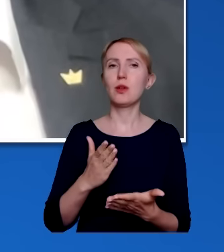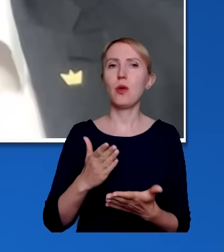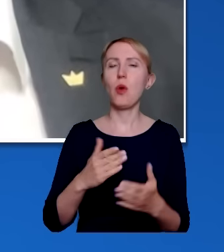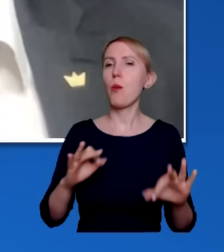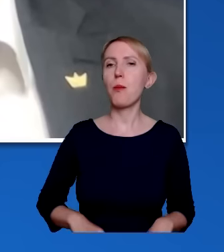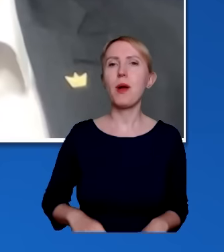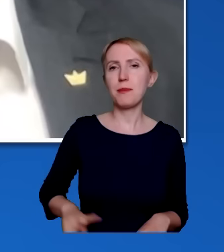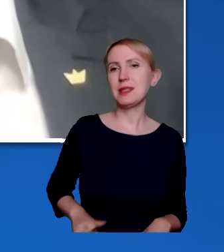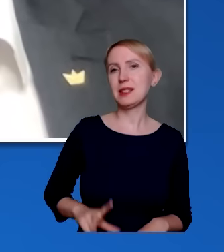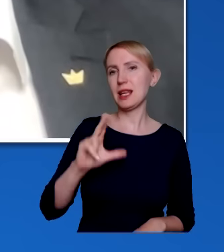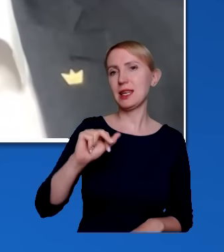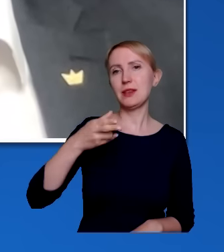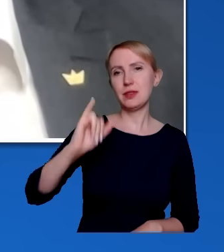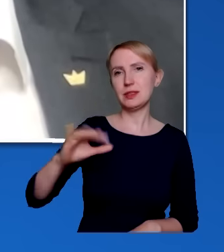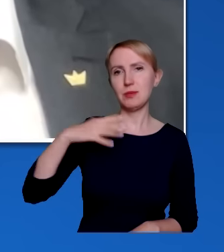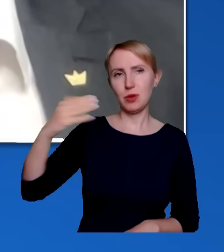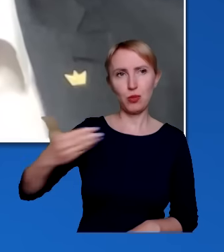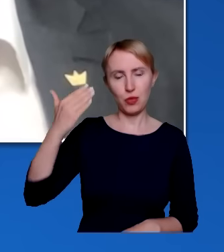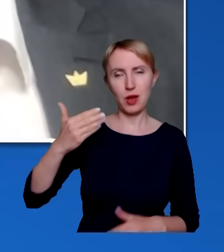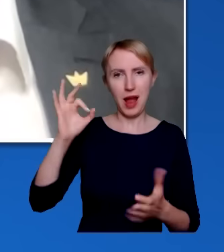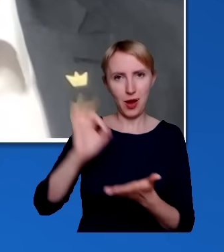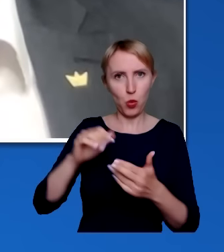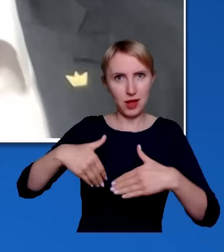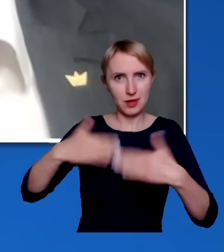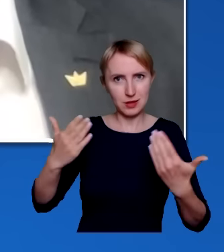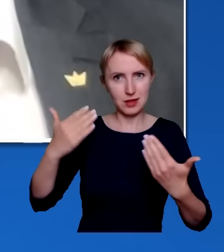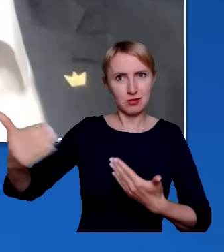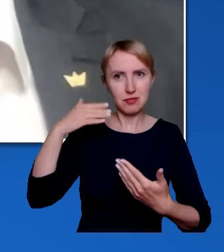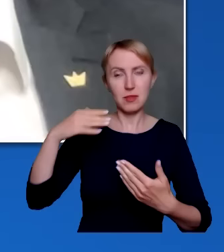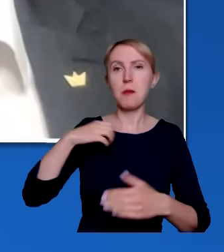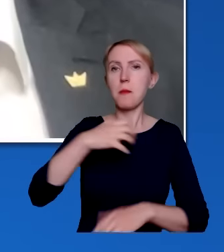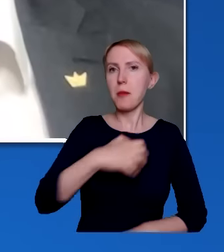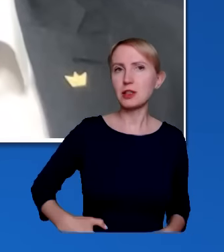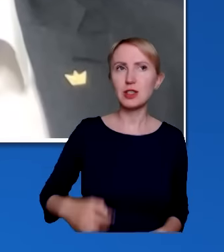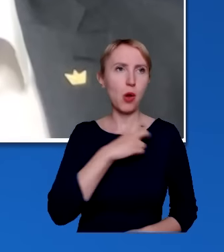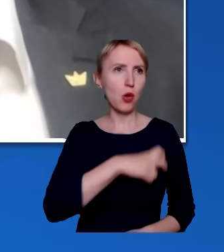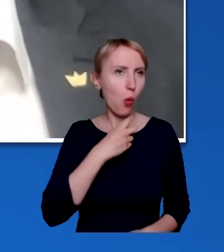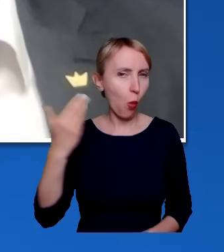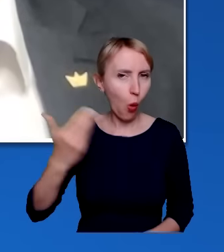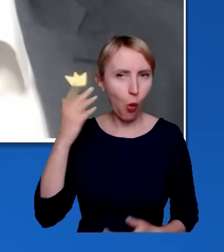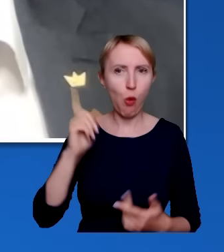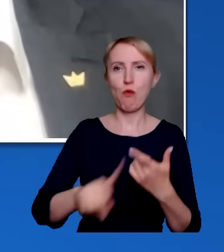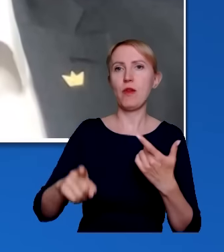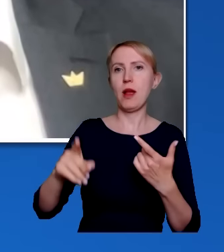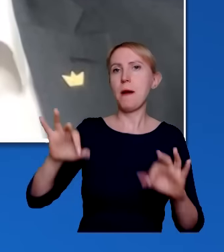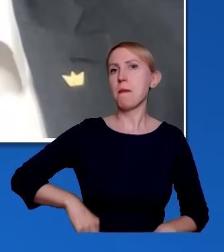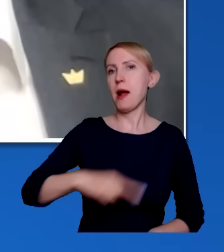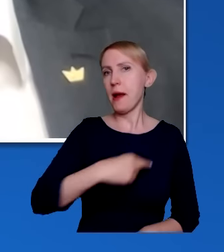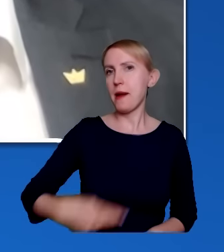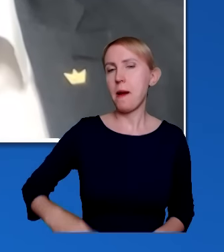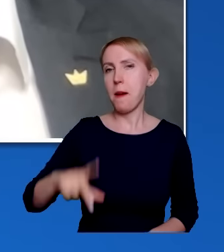kierwiński wypowiadał się na tej uroczystości ale również marszałek Hołownia również pan premier Waldemar